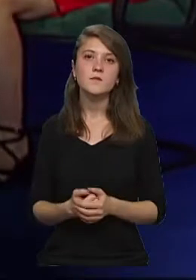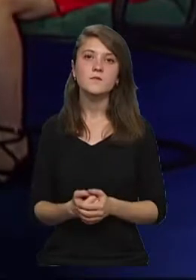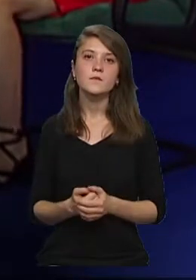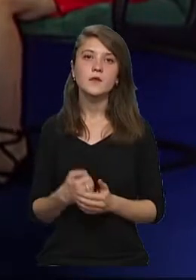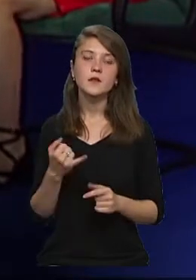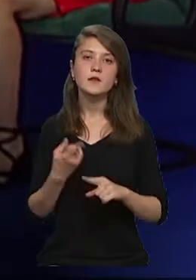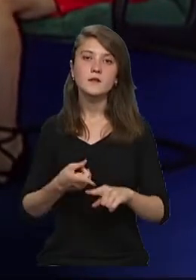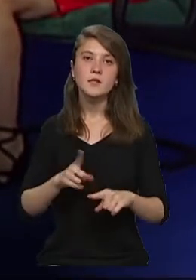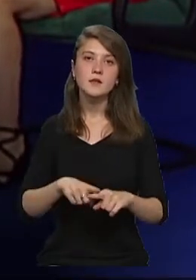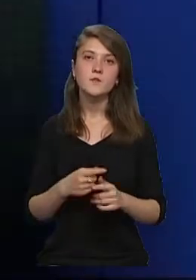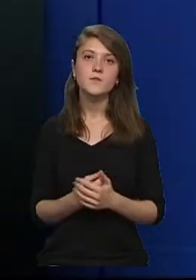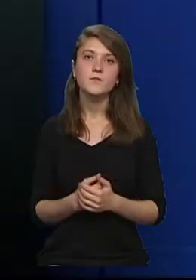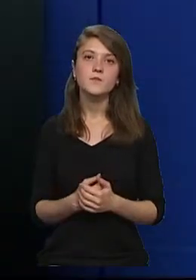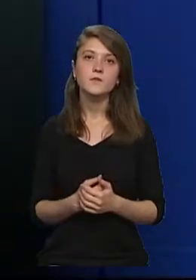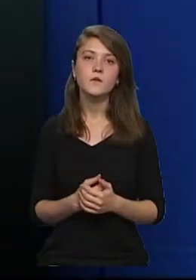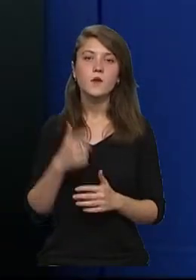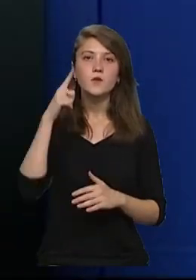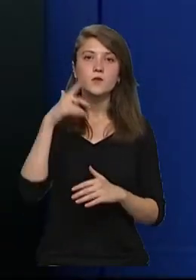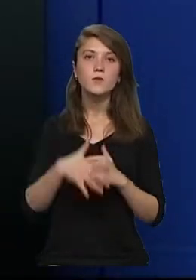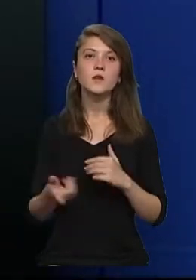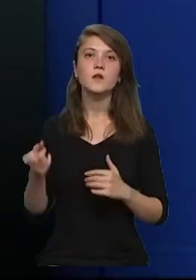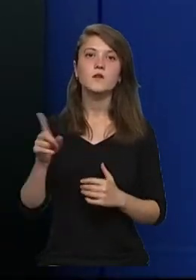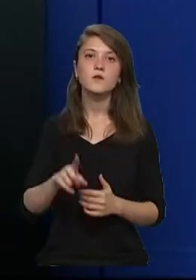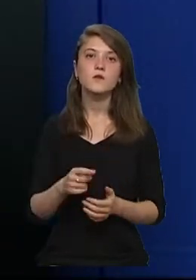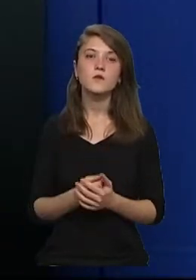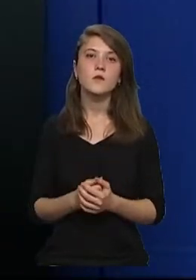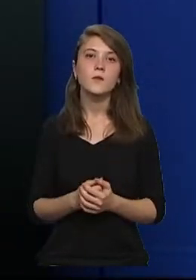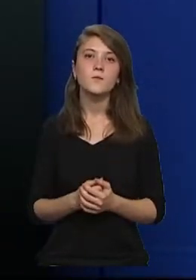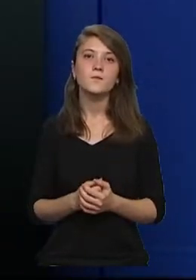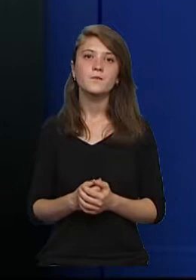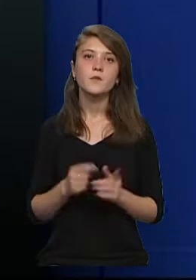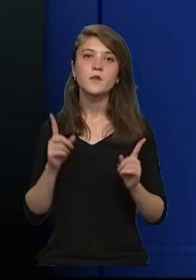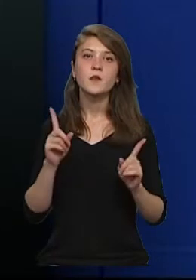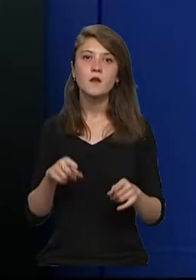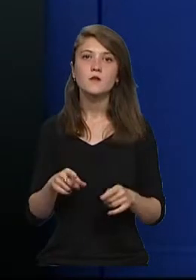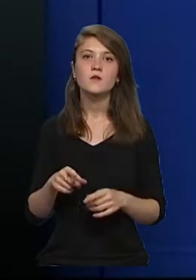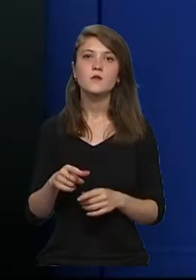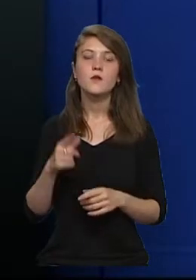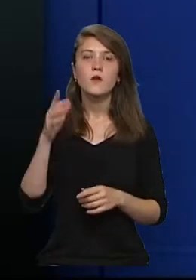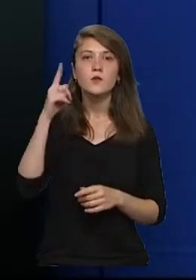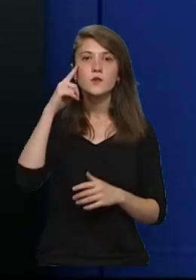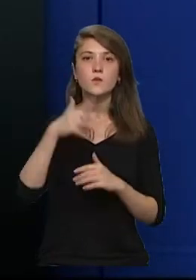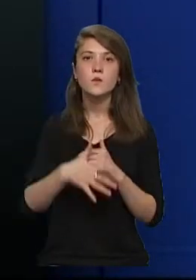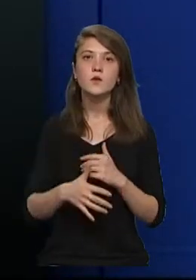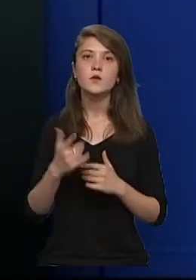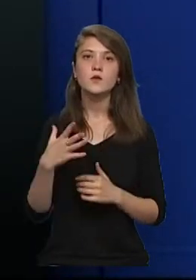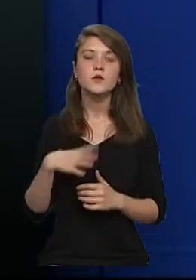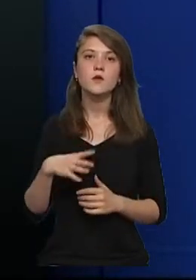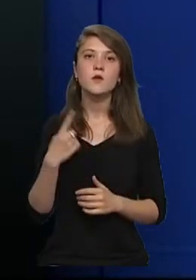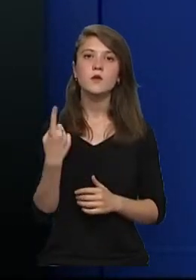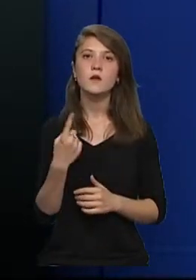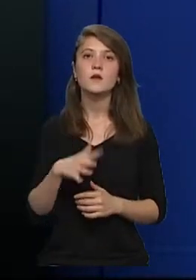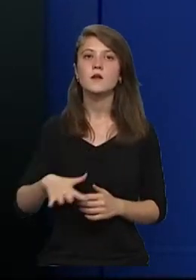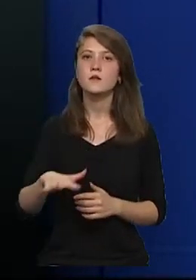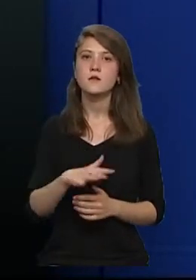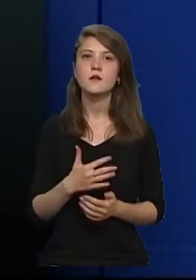оце розуміння того, ми підходили до цього, що вони теж розуміють, що їх чекає одна